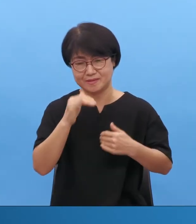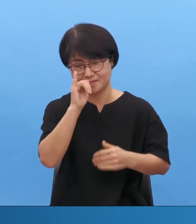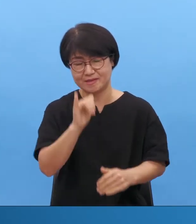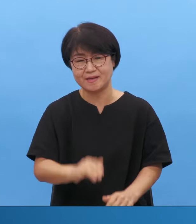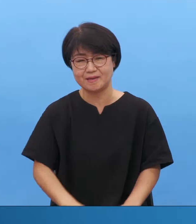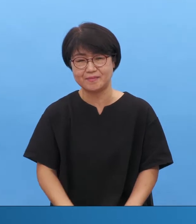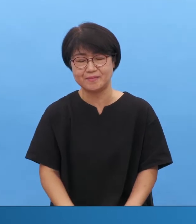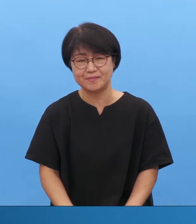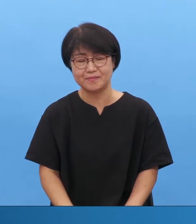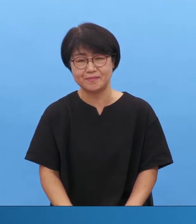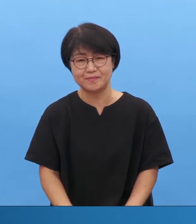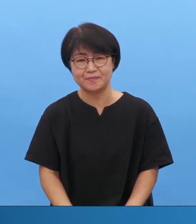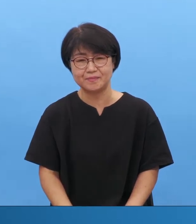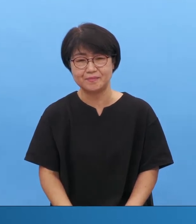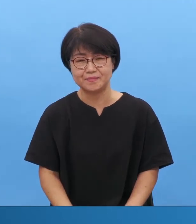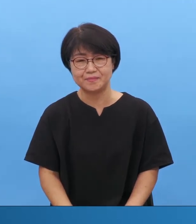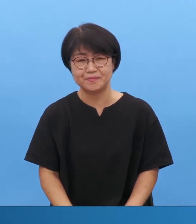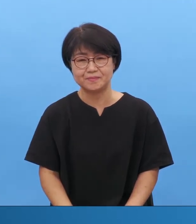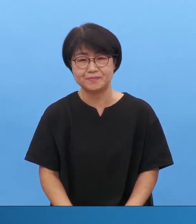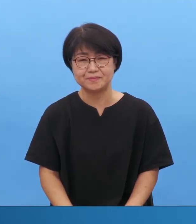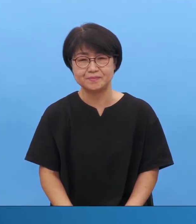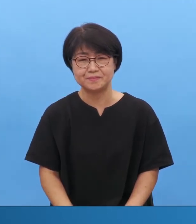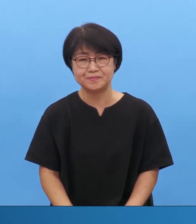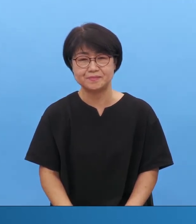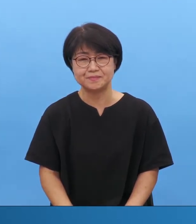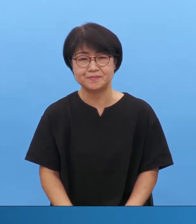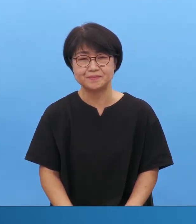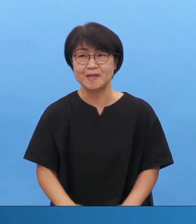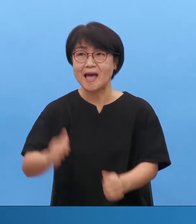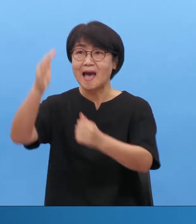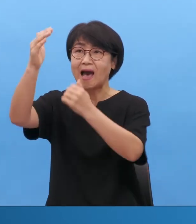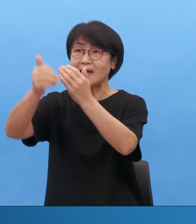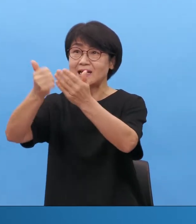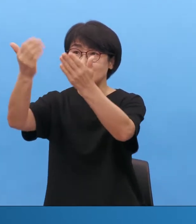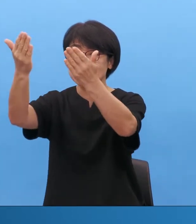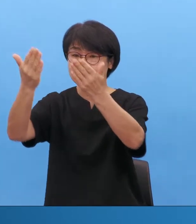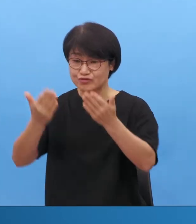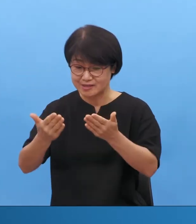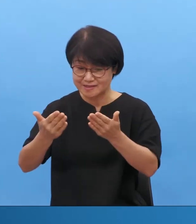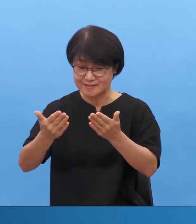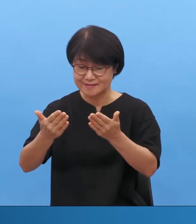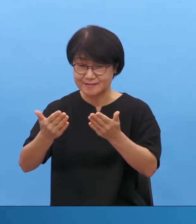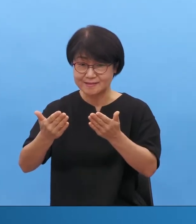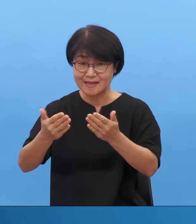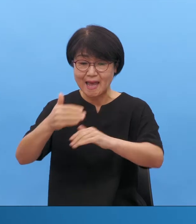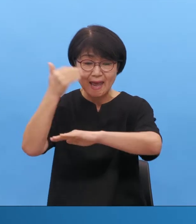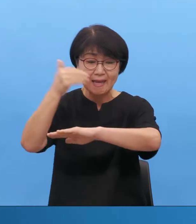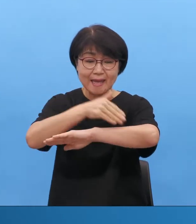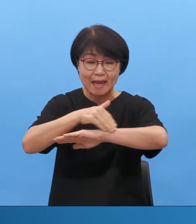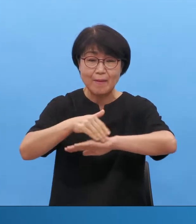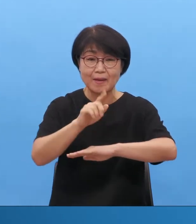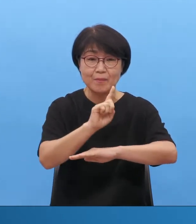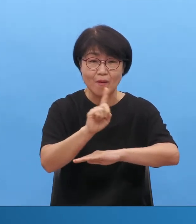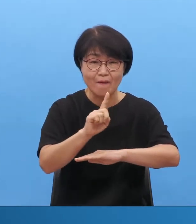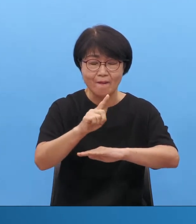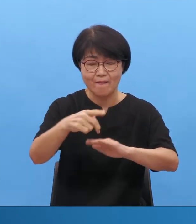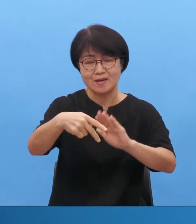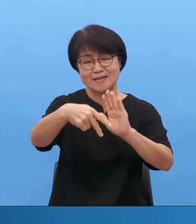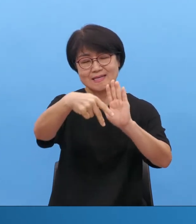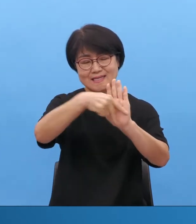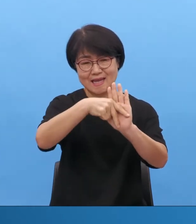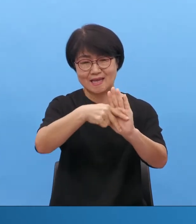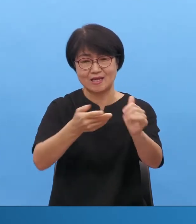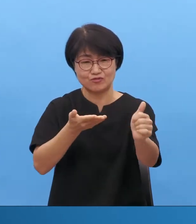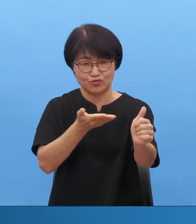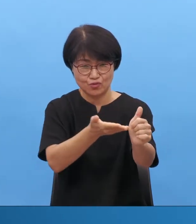하나님은 이사야에게 뭘 먼저 주셨냐? If that's so, what is the first thing that God gave to Isaiah?